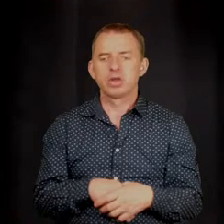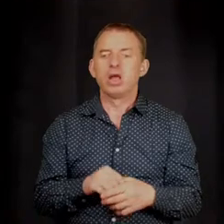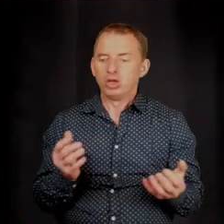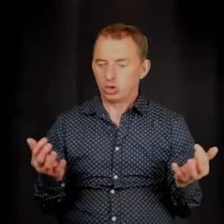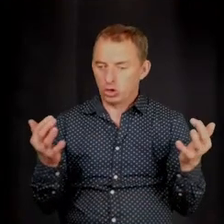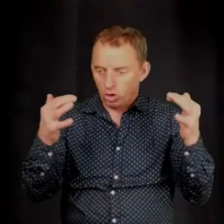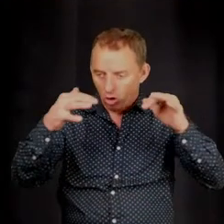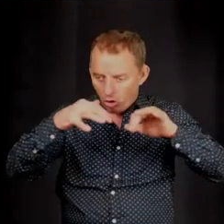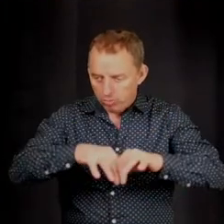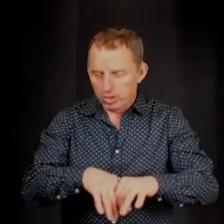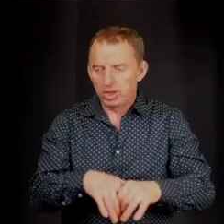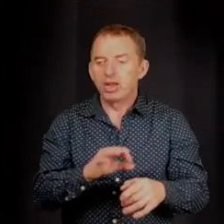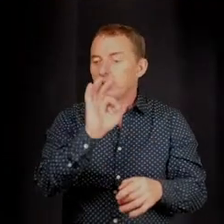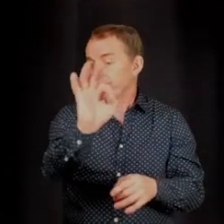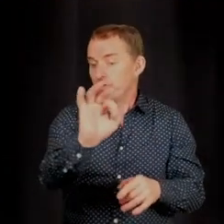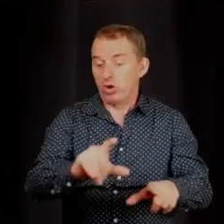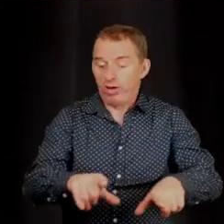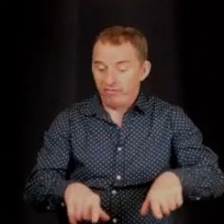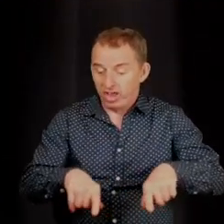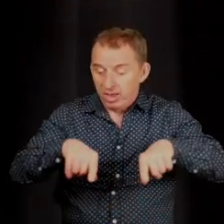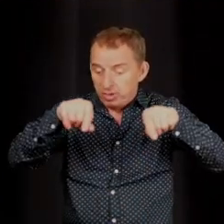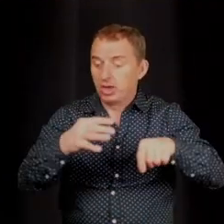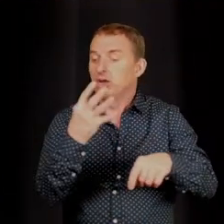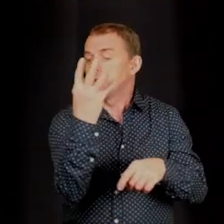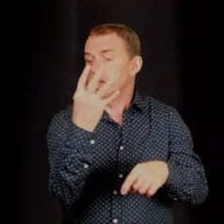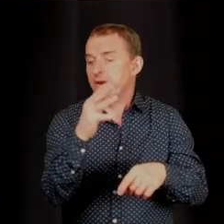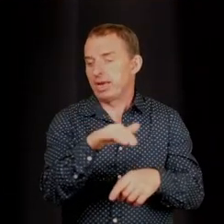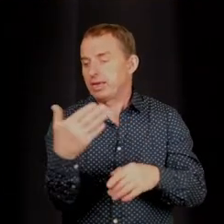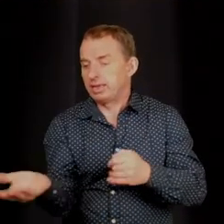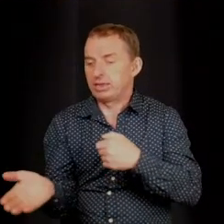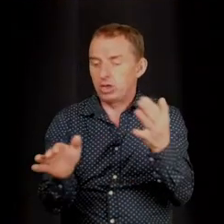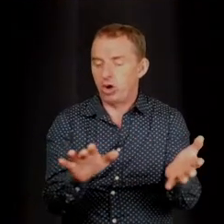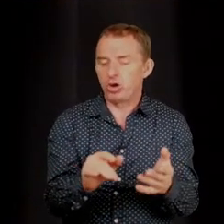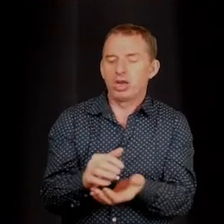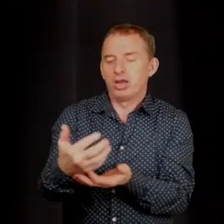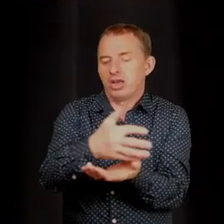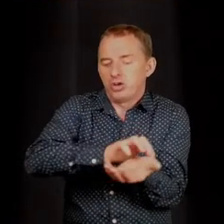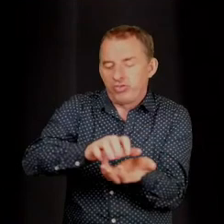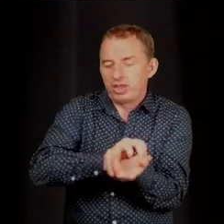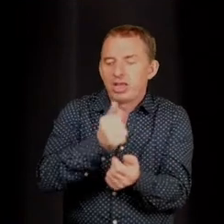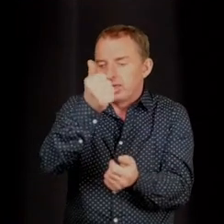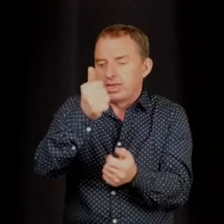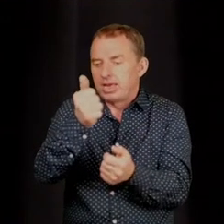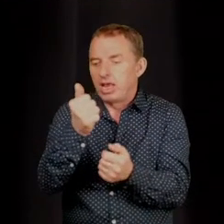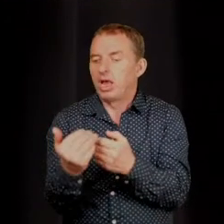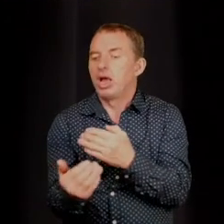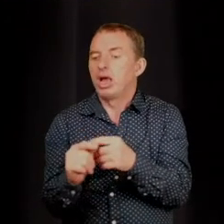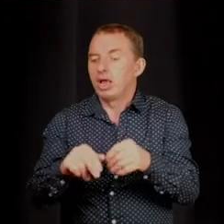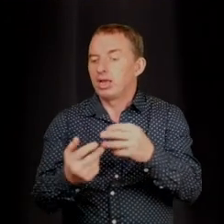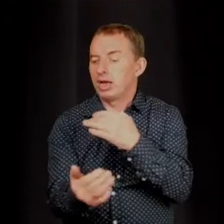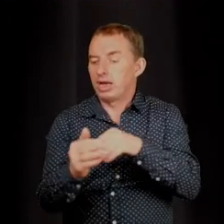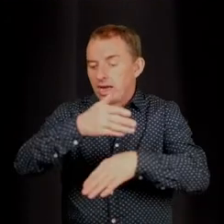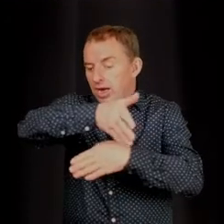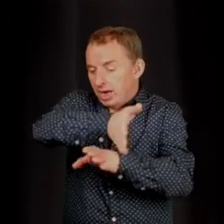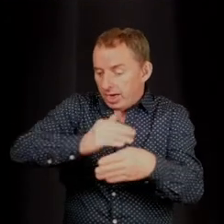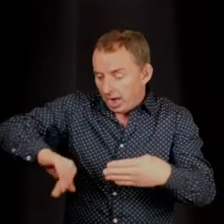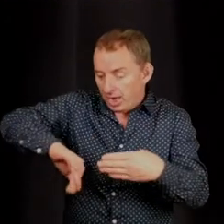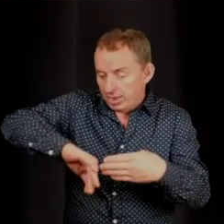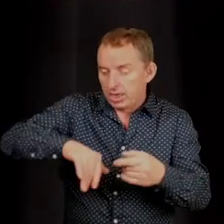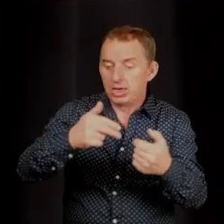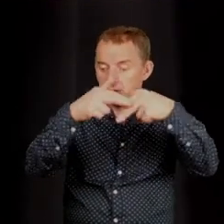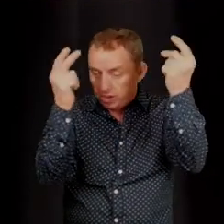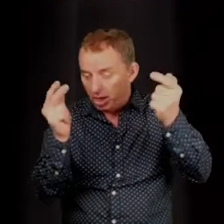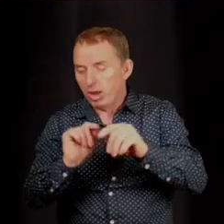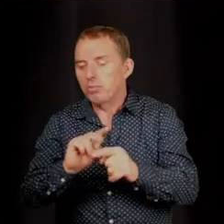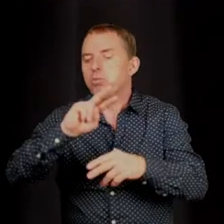zgromadzili jego wybranych z czterech stron świata, od jednego krańca nieba aż po drugi. The armies of heaven come.